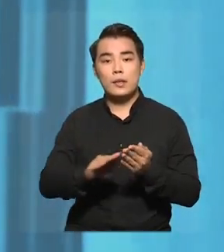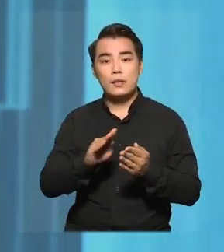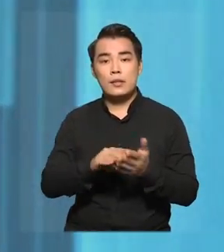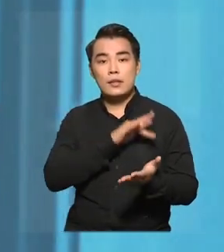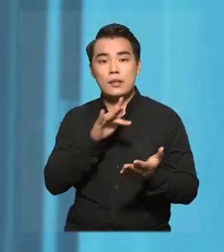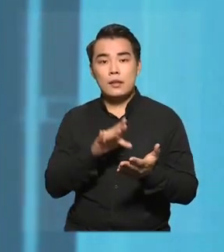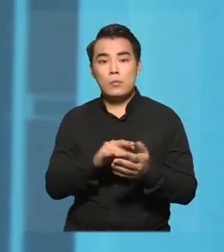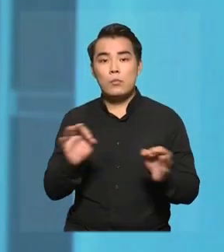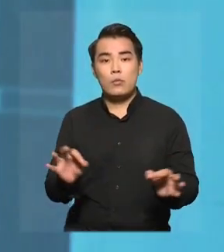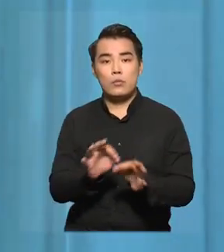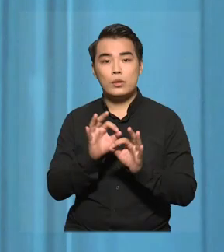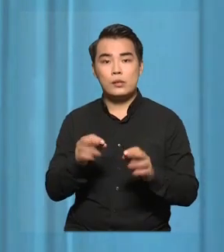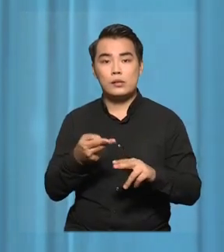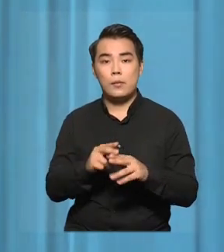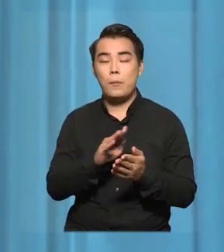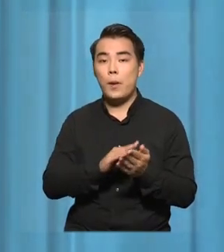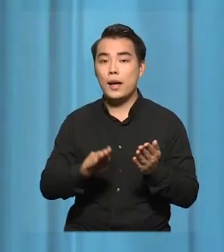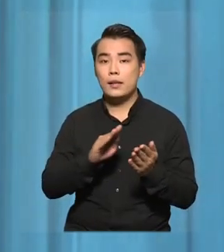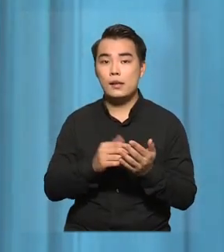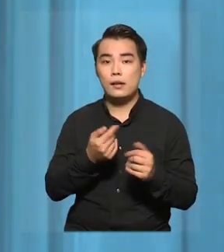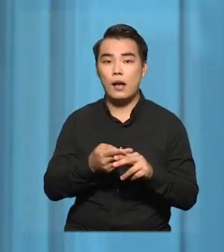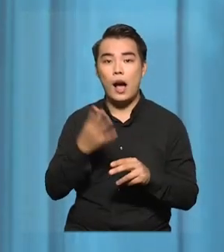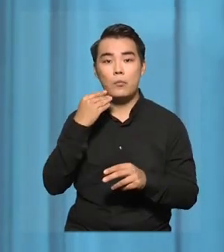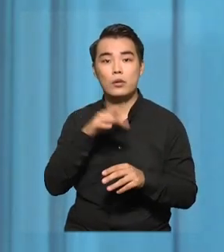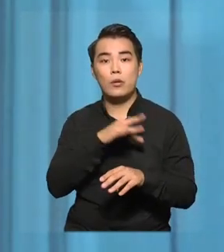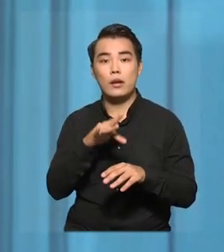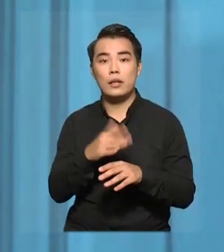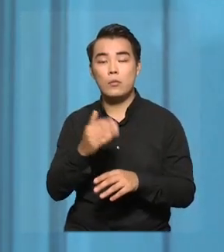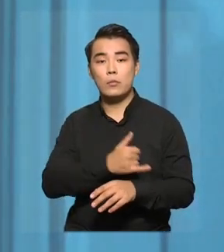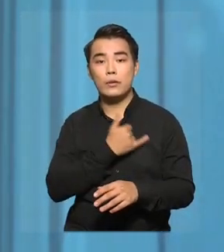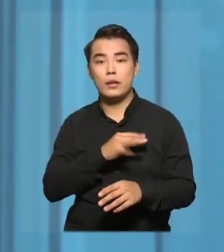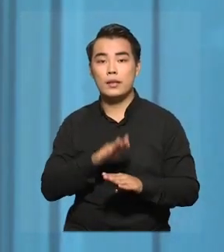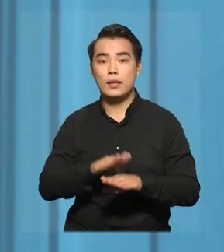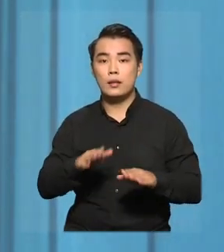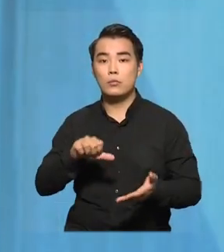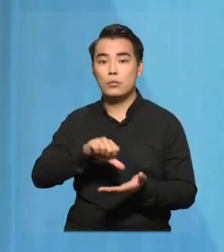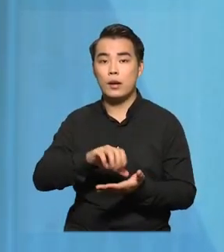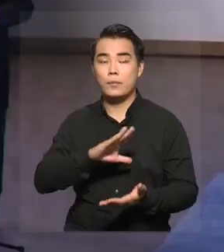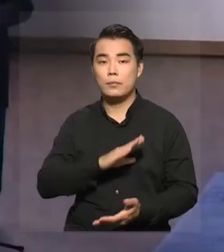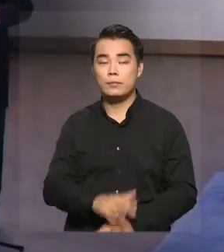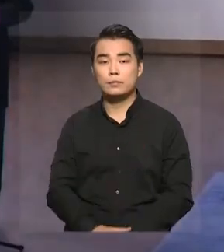орталығында өткен музыкалық поэзиялық кешке Алматы қаласының педагогтері мен оқушылары қатысты.